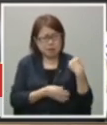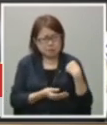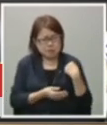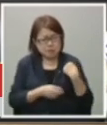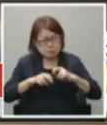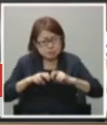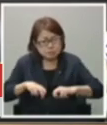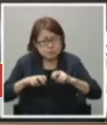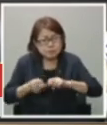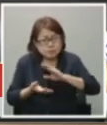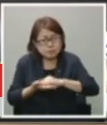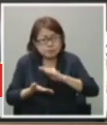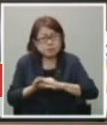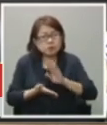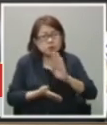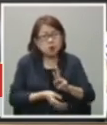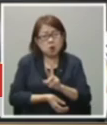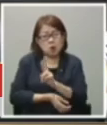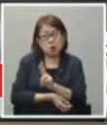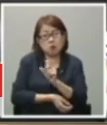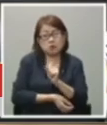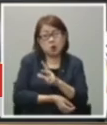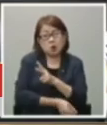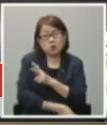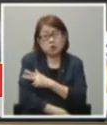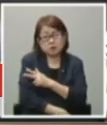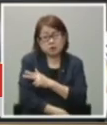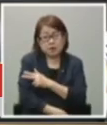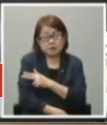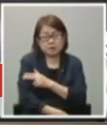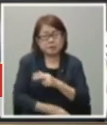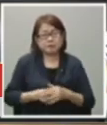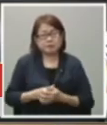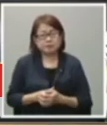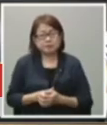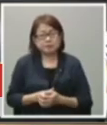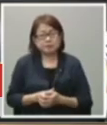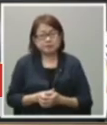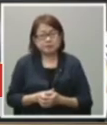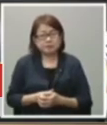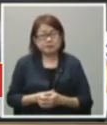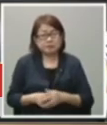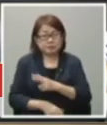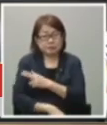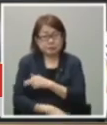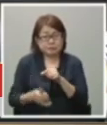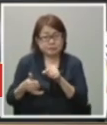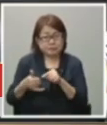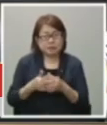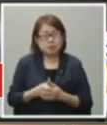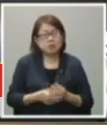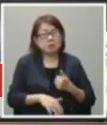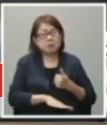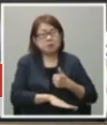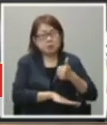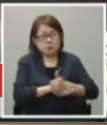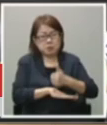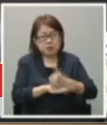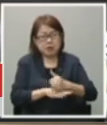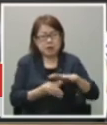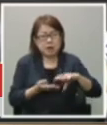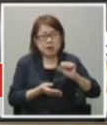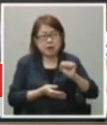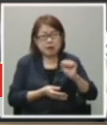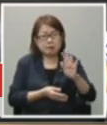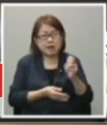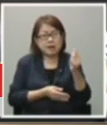ของรองศาสตราจารย์ดร.ดวลน้อยตรีรัตน์ท่านเป็นผู้อำนวยการสถาบันเอเชียศึกษาค